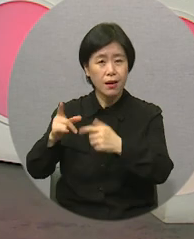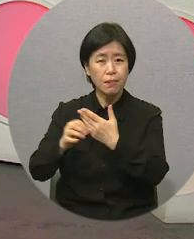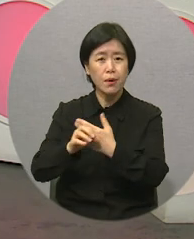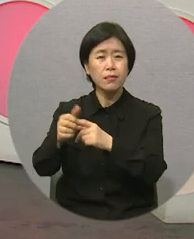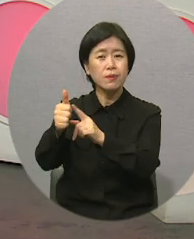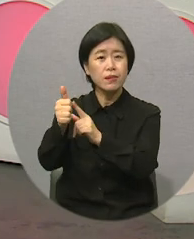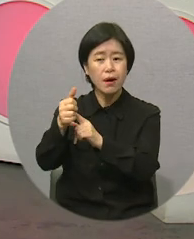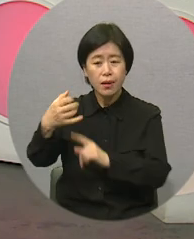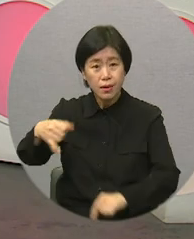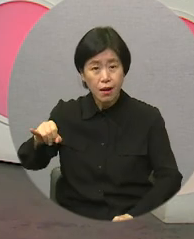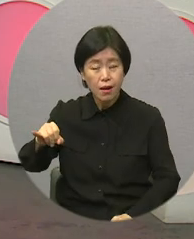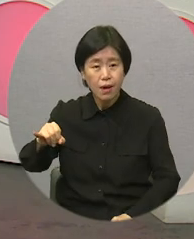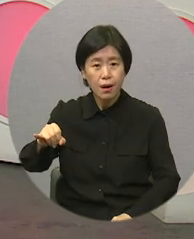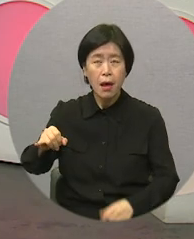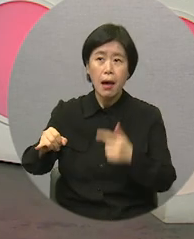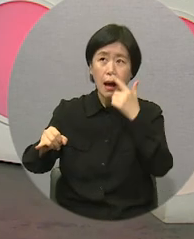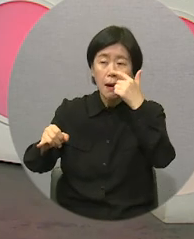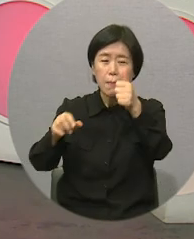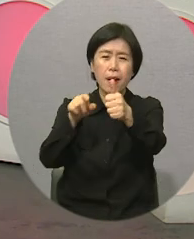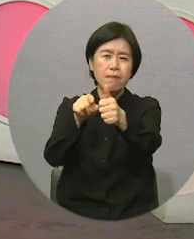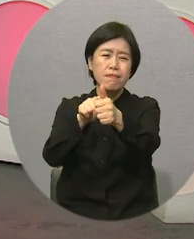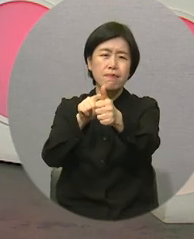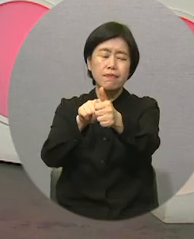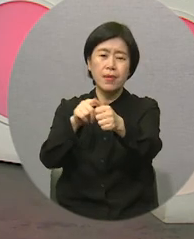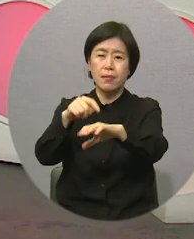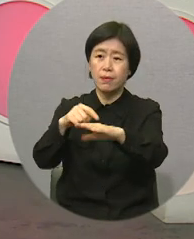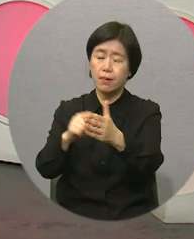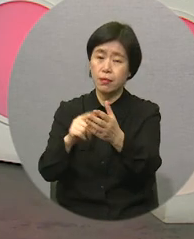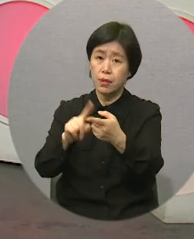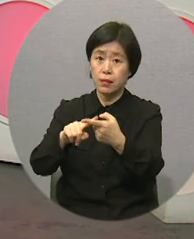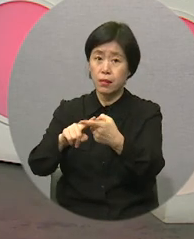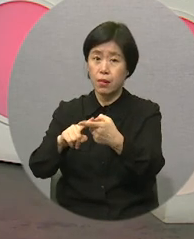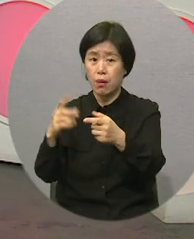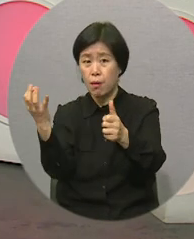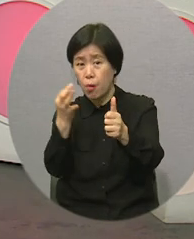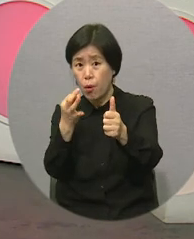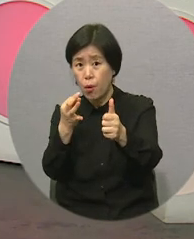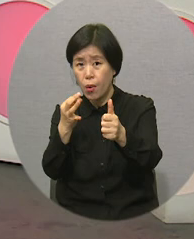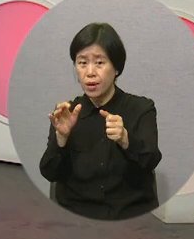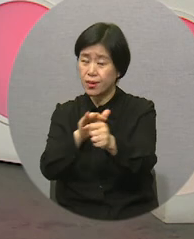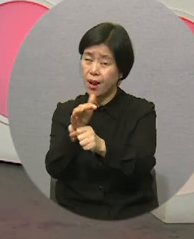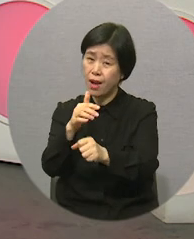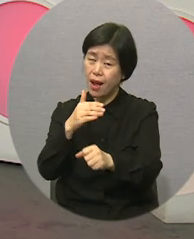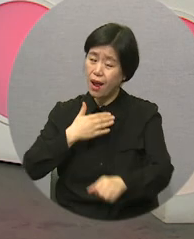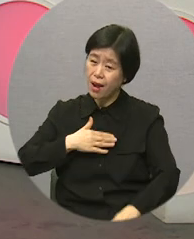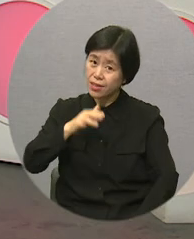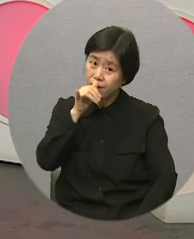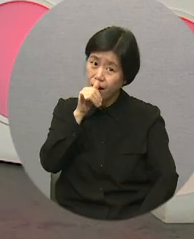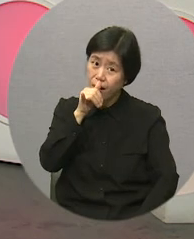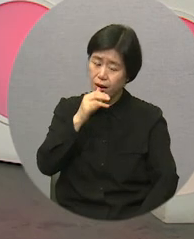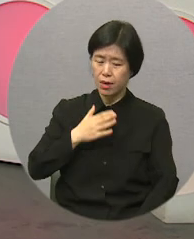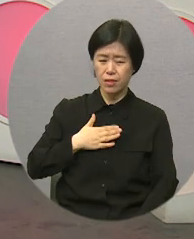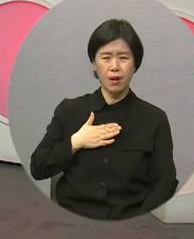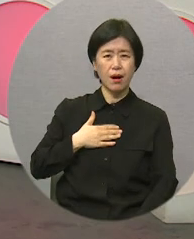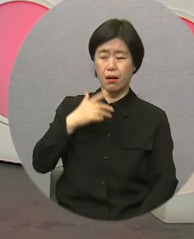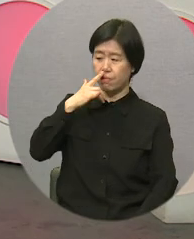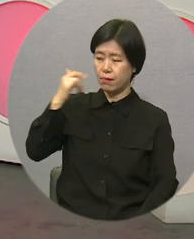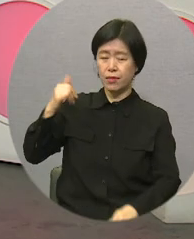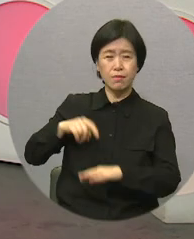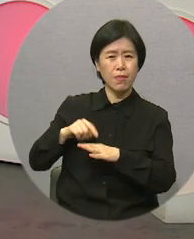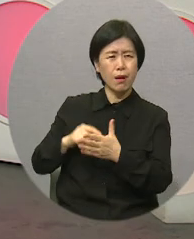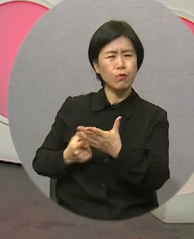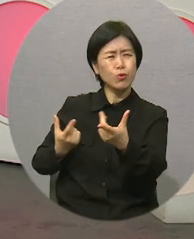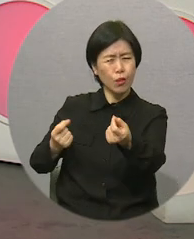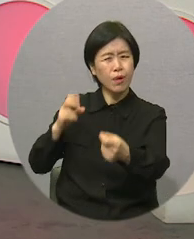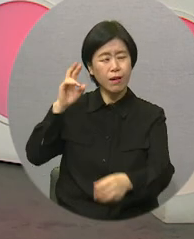알까? 메마른 마음이 촉촉해졌습니다. 우리 부모님 마음도 이렇겠지? 나를 위해 주는 누군가가